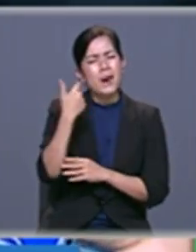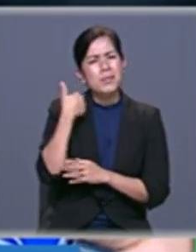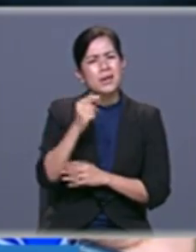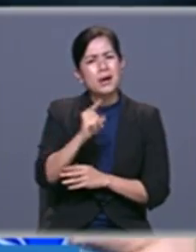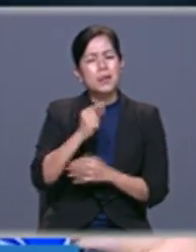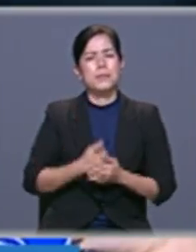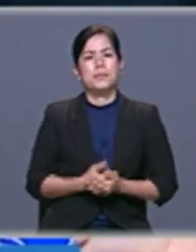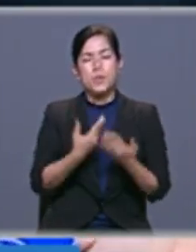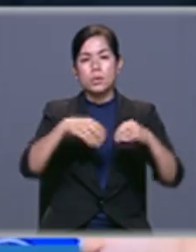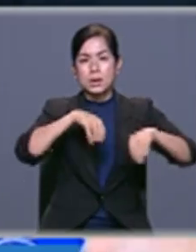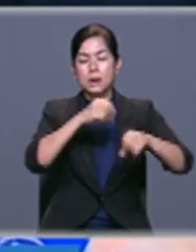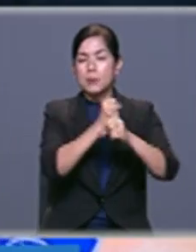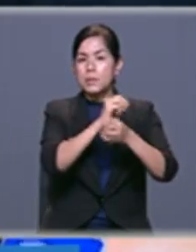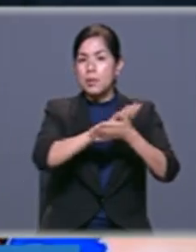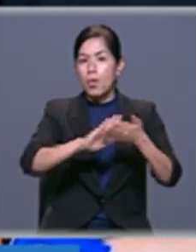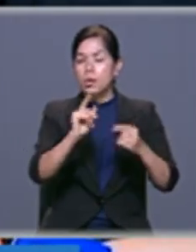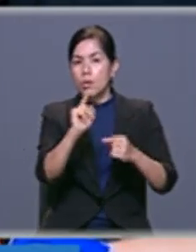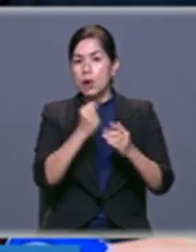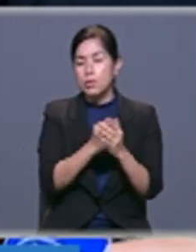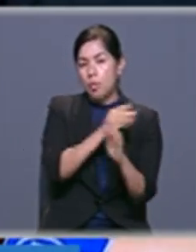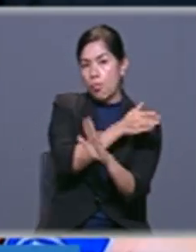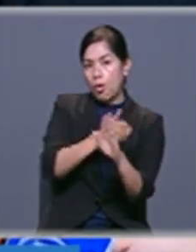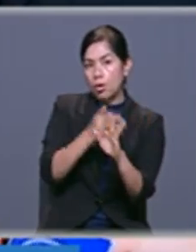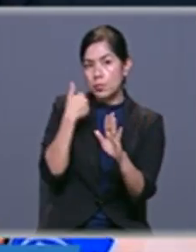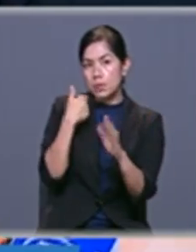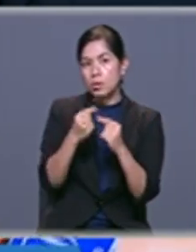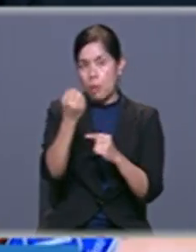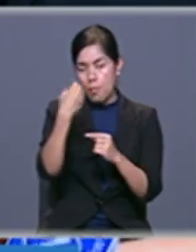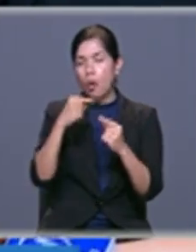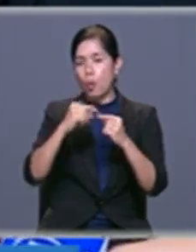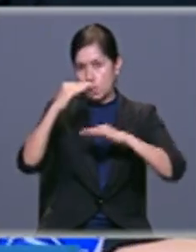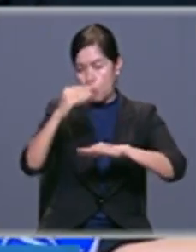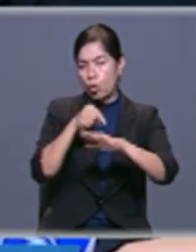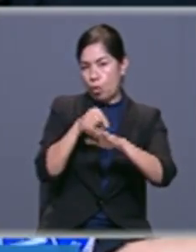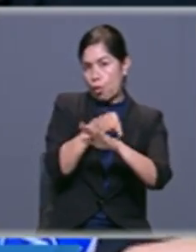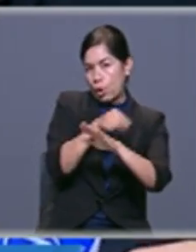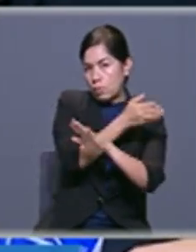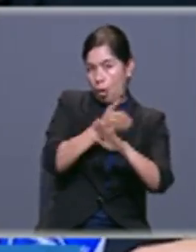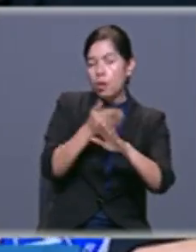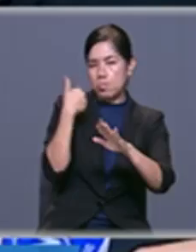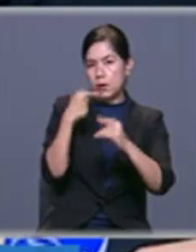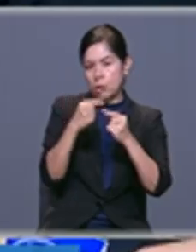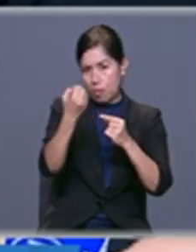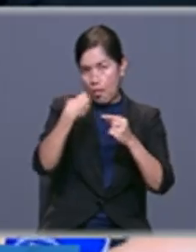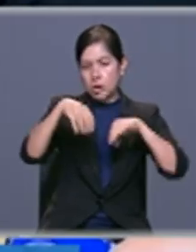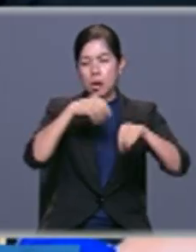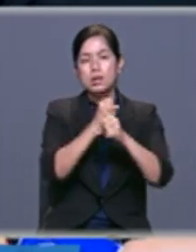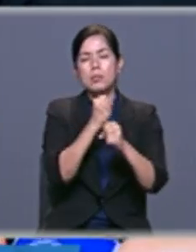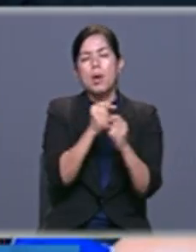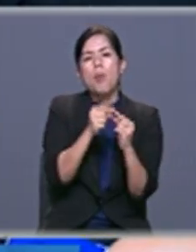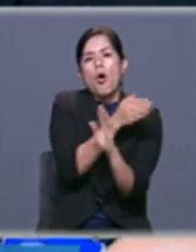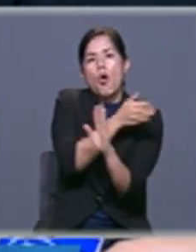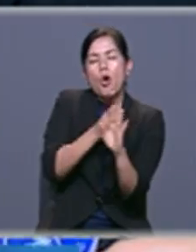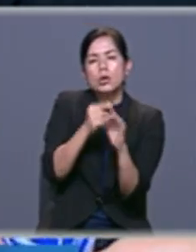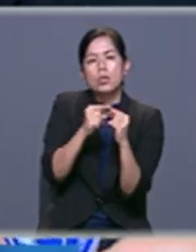จะเสร็จวันไหนนะว่าต้องก่อนวันที่จะพบก ันเราเสร็จวันก่อนรับรองกันตอนนั้นหมดตอนวันที่9 หลัง